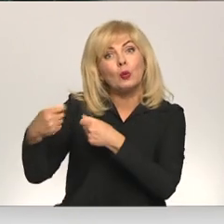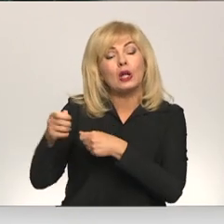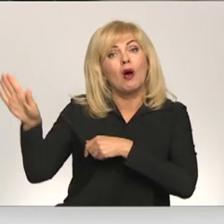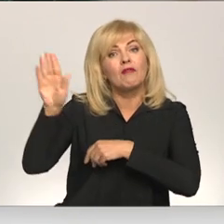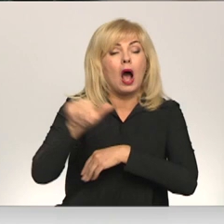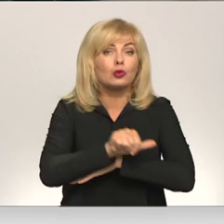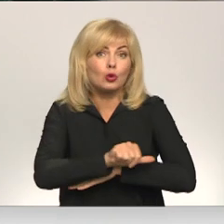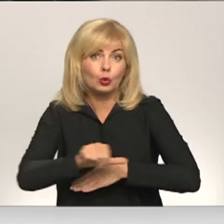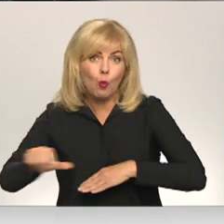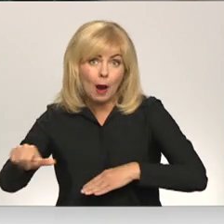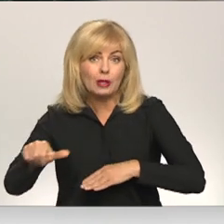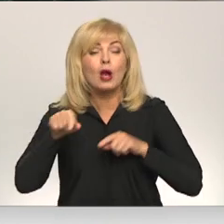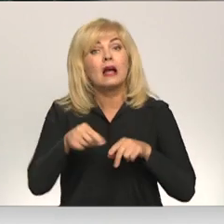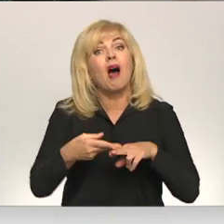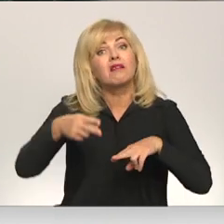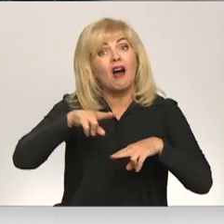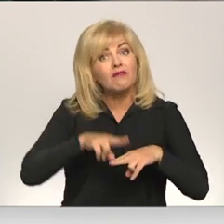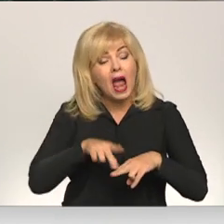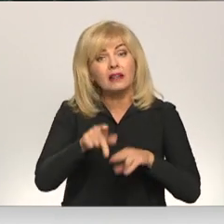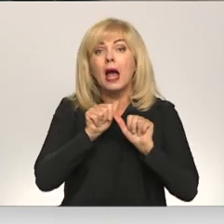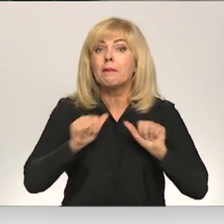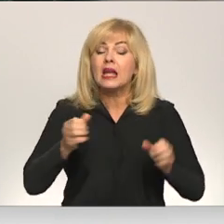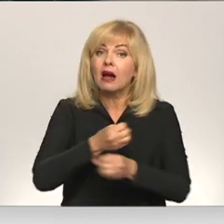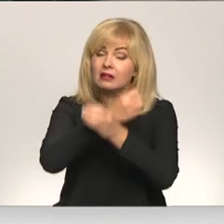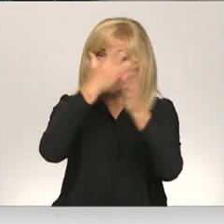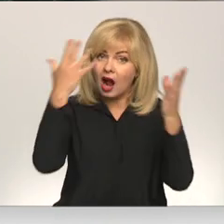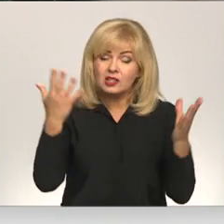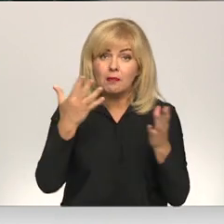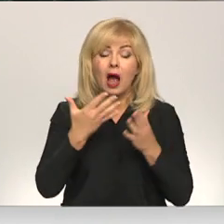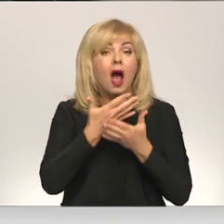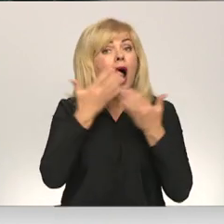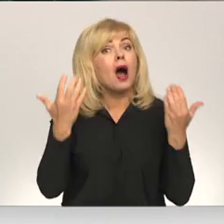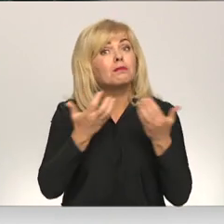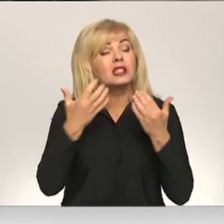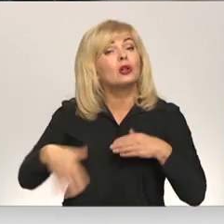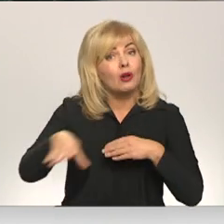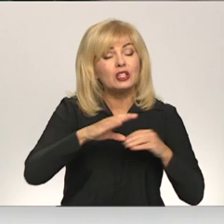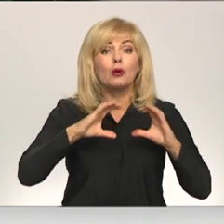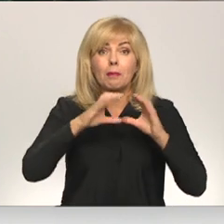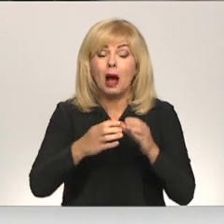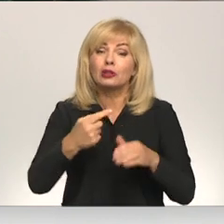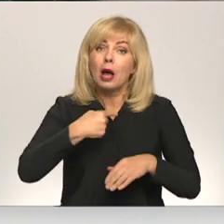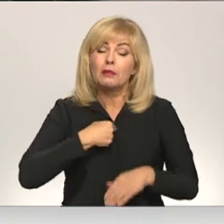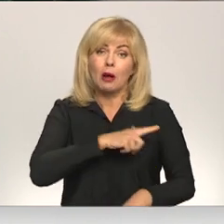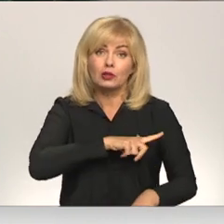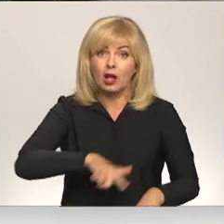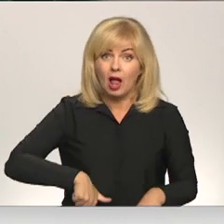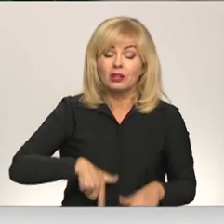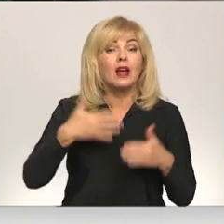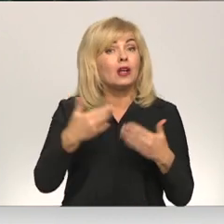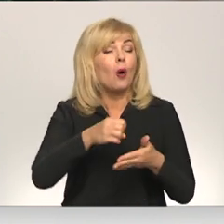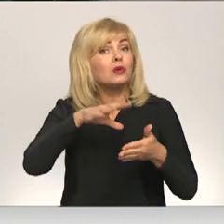robežām. Un tādā veidā šī miera gaisma apceļo visu pasauli. Un pie mums Latvijā viņa jau ir 19.